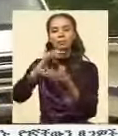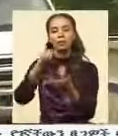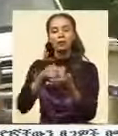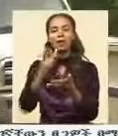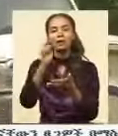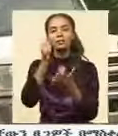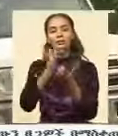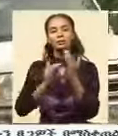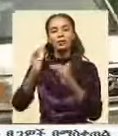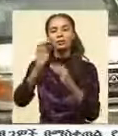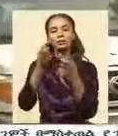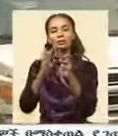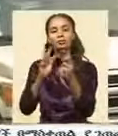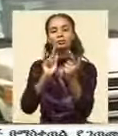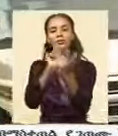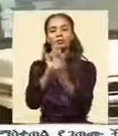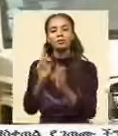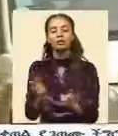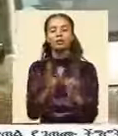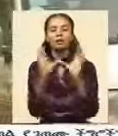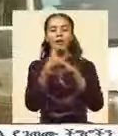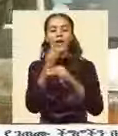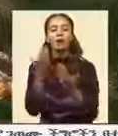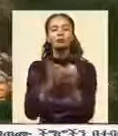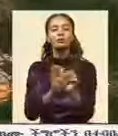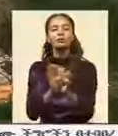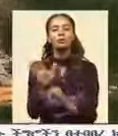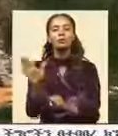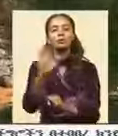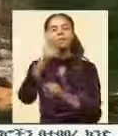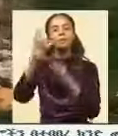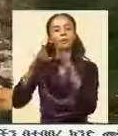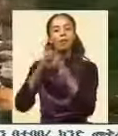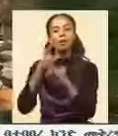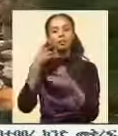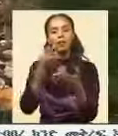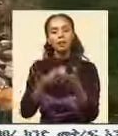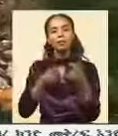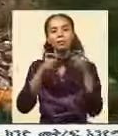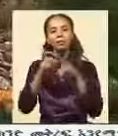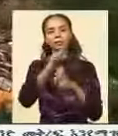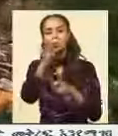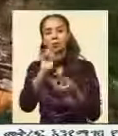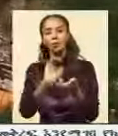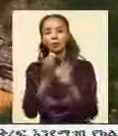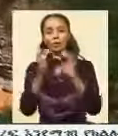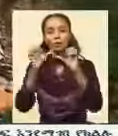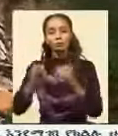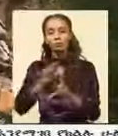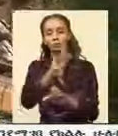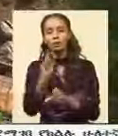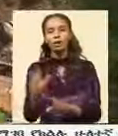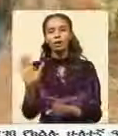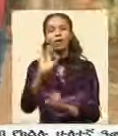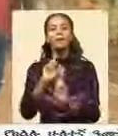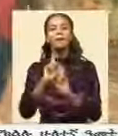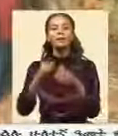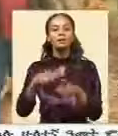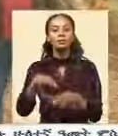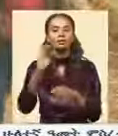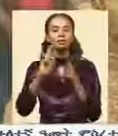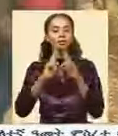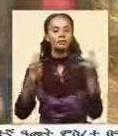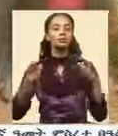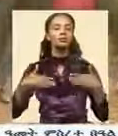ከሚሆኑ ቀበሌያት ጋር የሚያገናኝ መንገድ ተጠናቆ ለአገልግሎት በመብቃቱ ለዘመናት የመልካም አስተዳደር ጥያቄ ሆኖ የቆየው ጥያቄያቸው መልስ በማግኘቱ